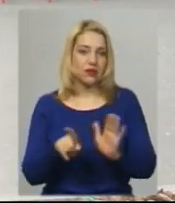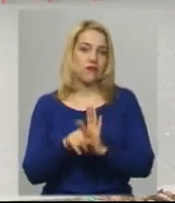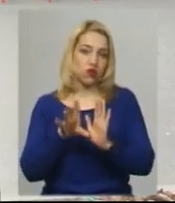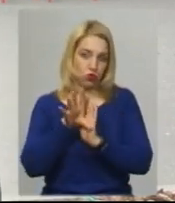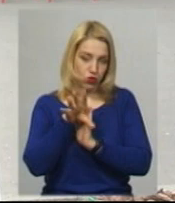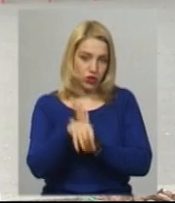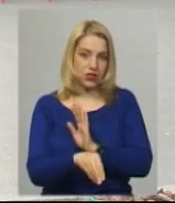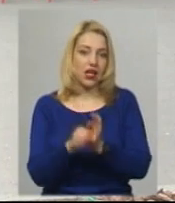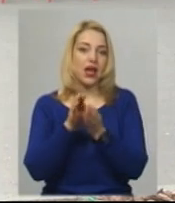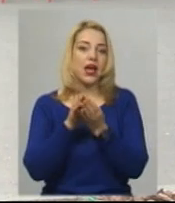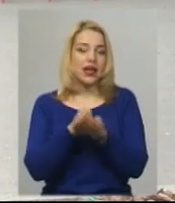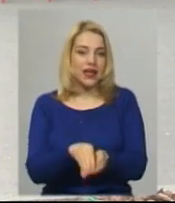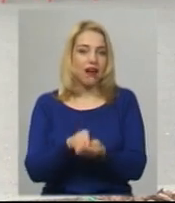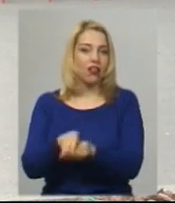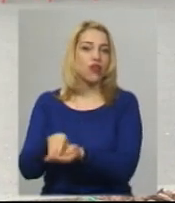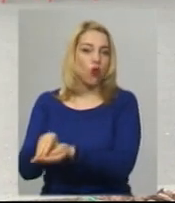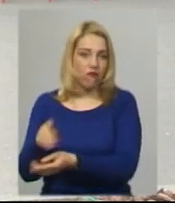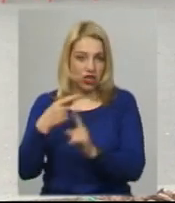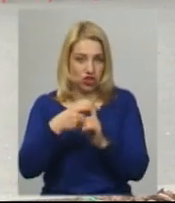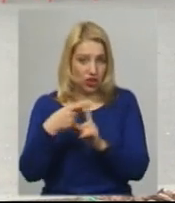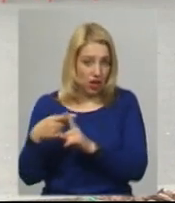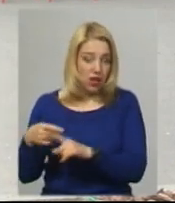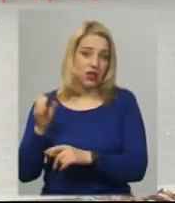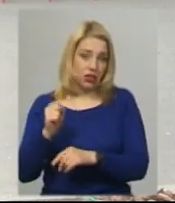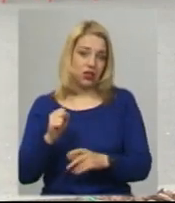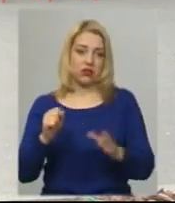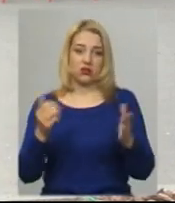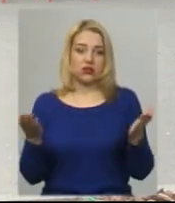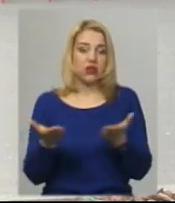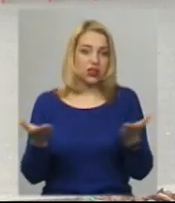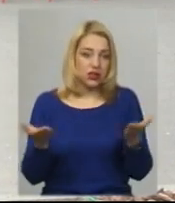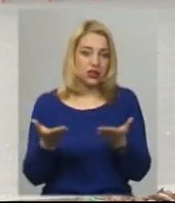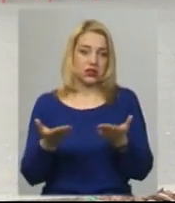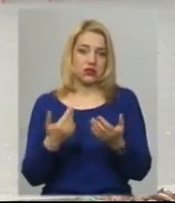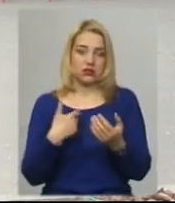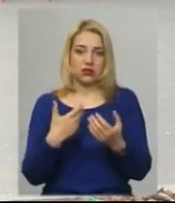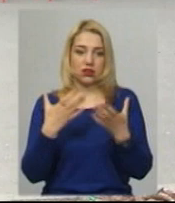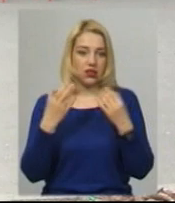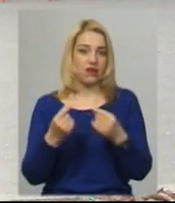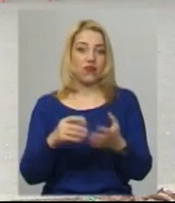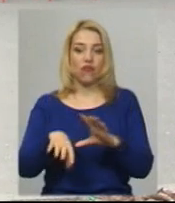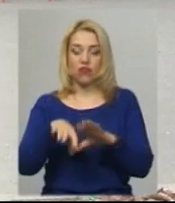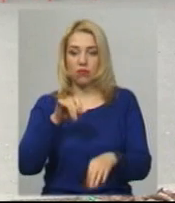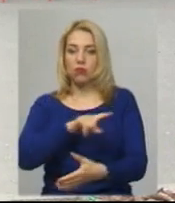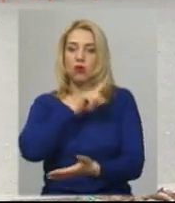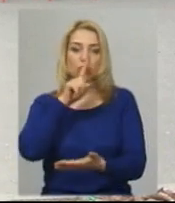кладовища. Тоді, звичайно, що... які з днів ми виберемо і обов'язково